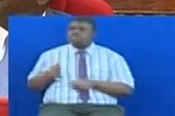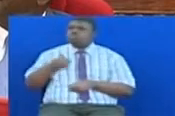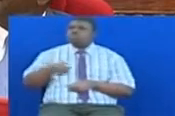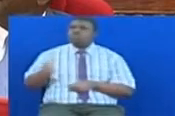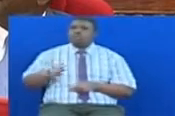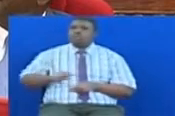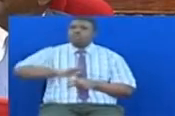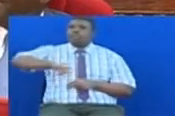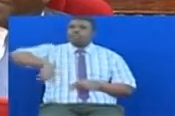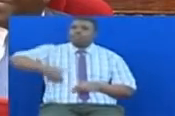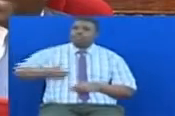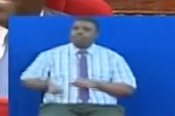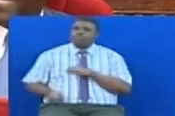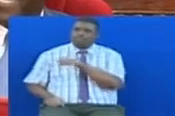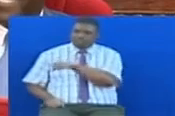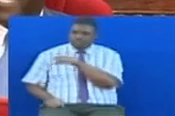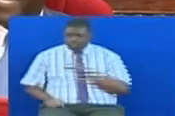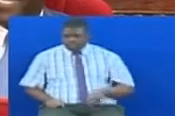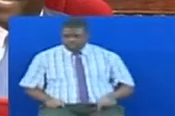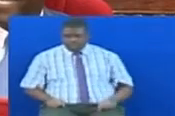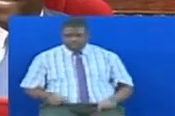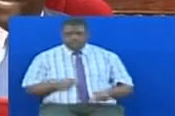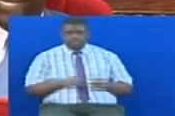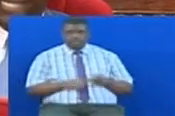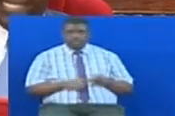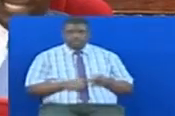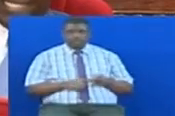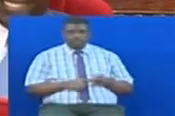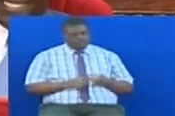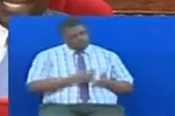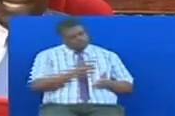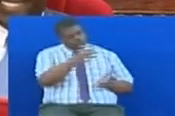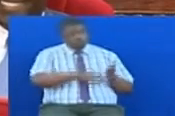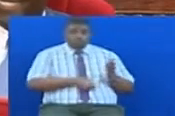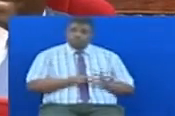kimeibiwa. Hata bodi ya uhasibu na yenyewe imeibiwa.